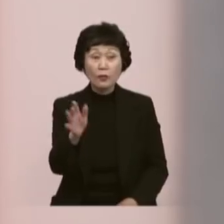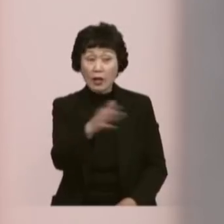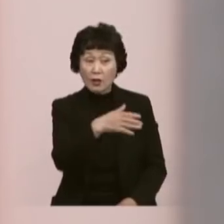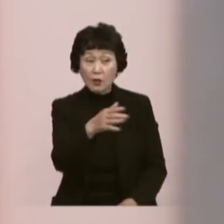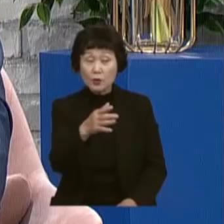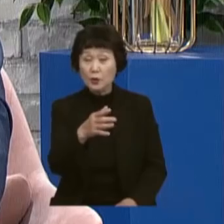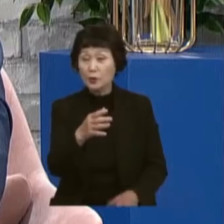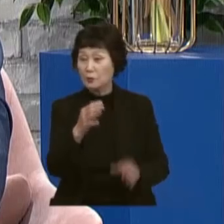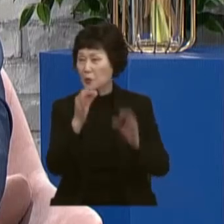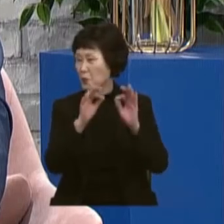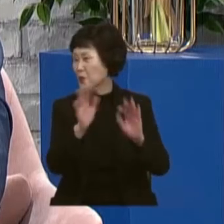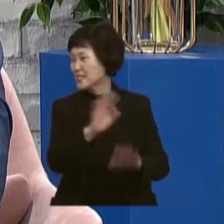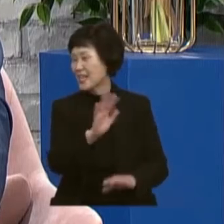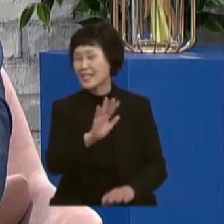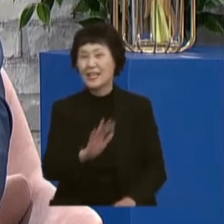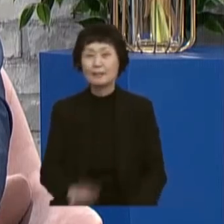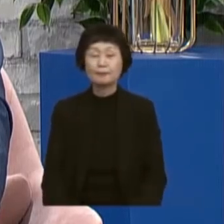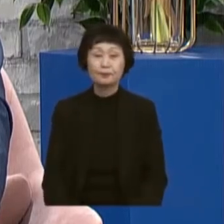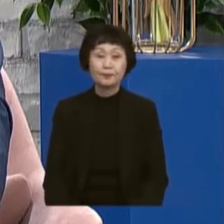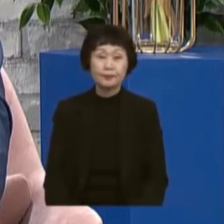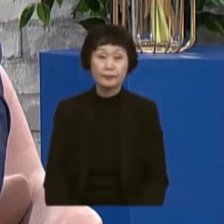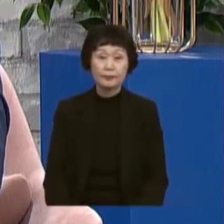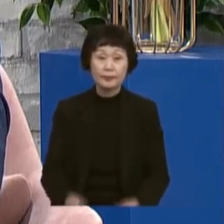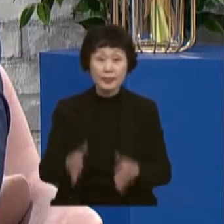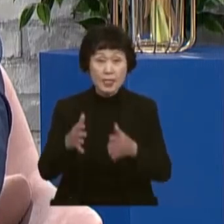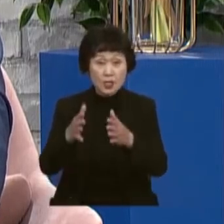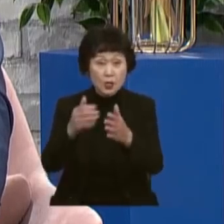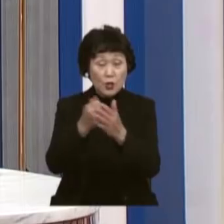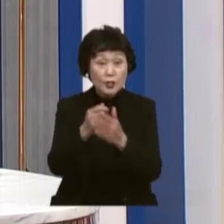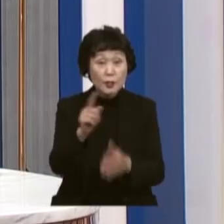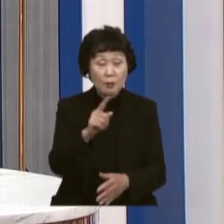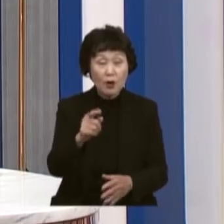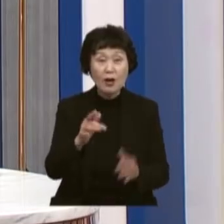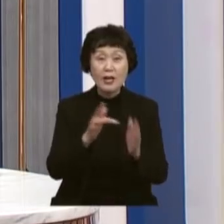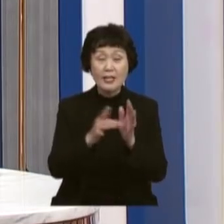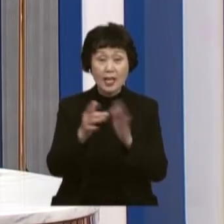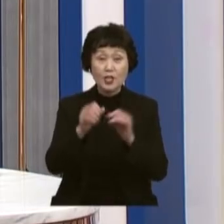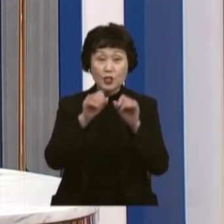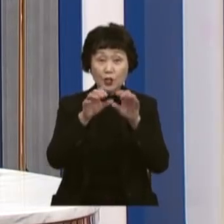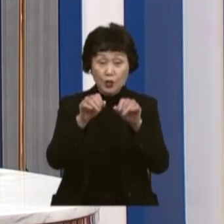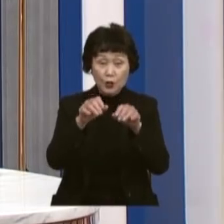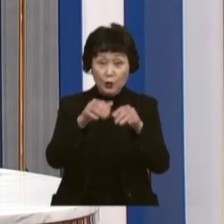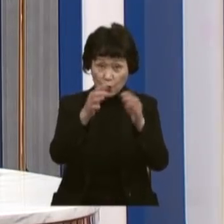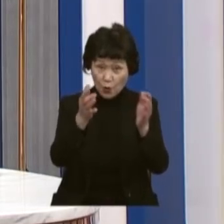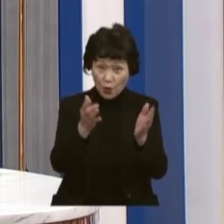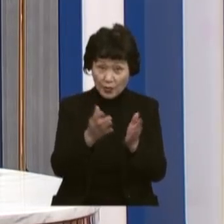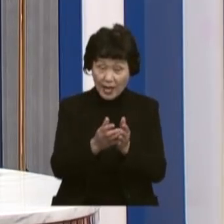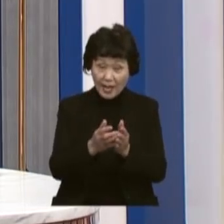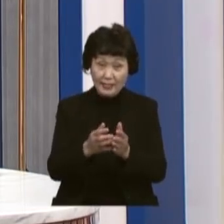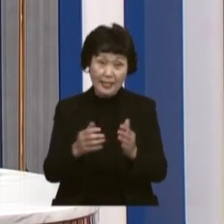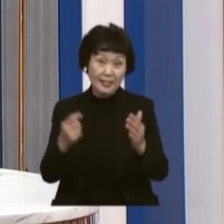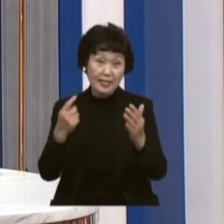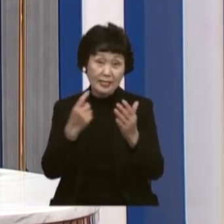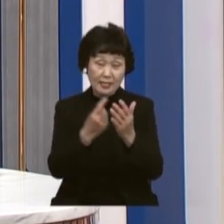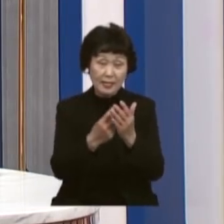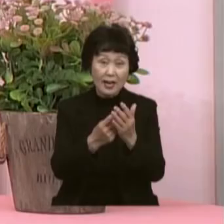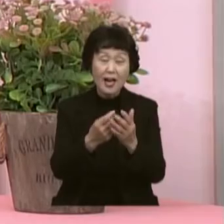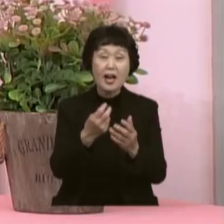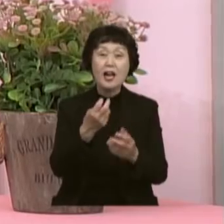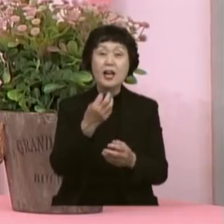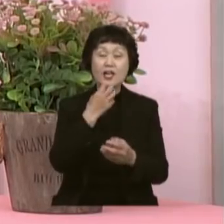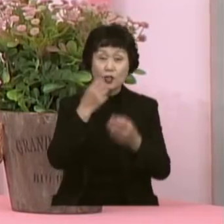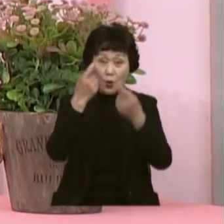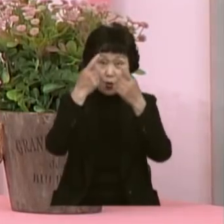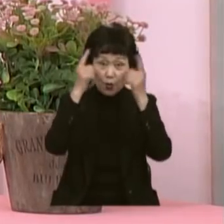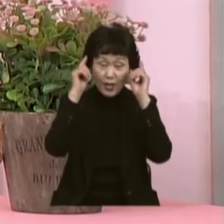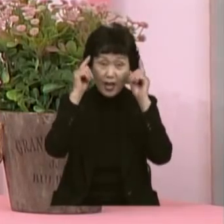게 없던 것 같아요. 아, 그래서 네. 그 다음은 어떻게 이제 그 진로를 결정하신 거예요? 예수전도단이라는 YM에 가서 네네네. 저희 서울대 1년